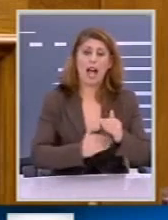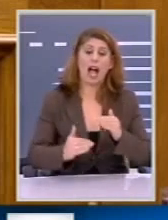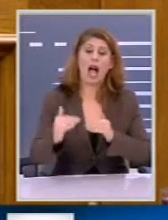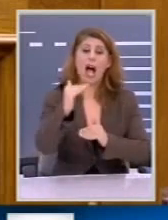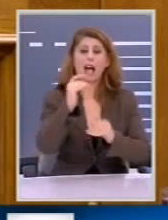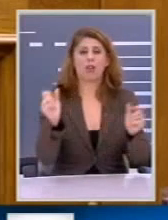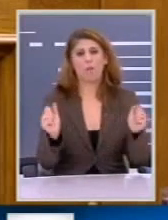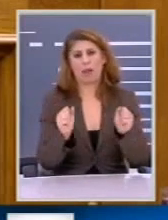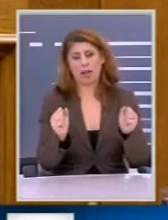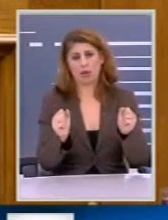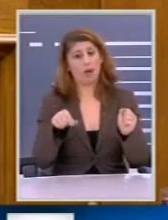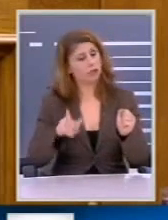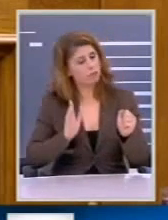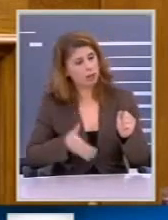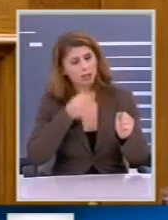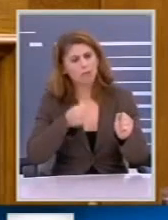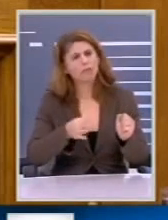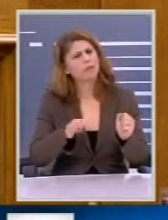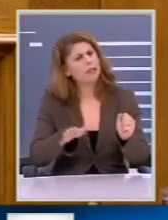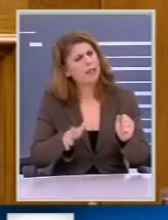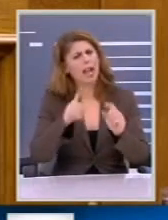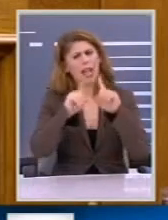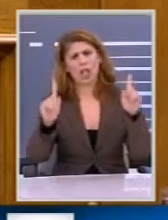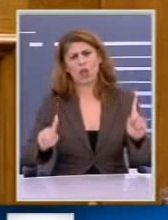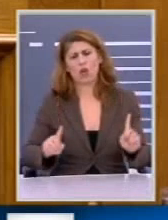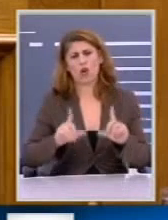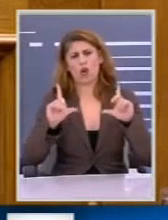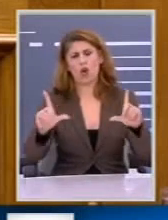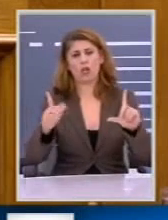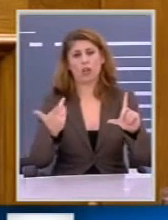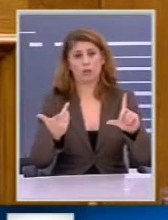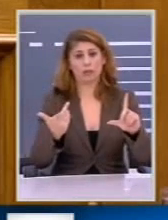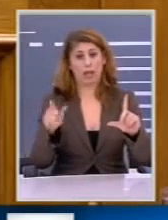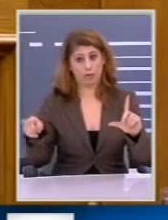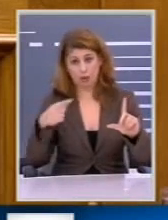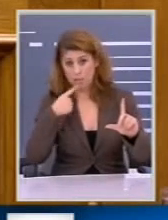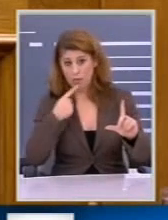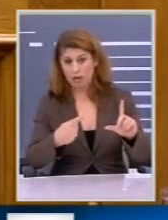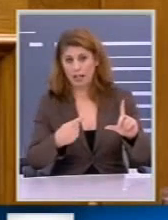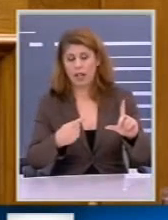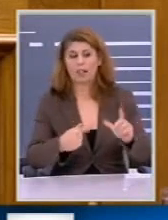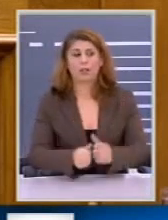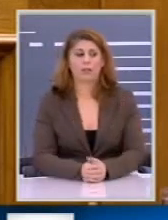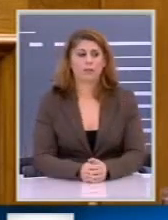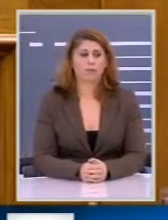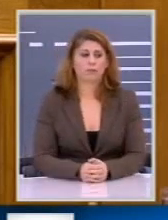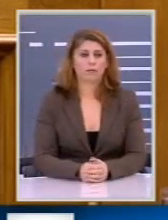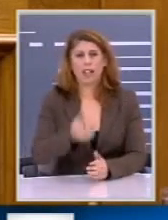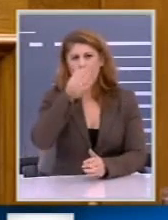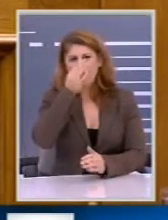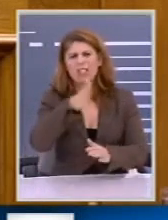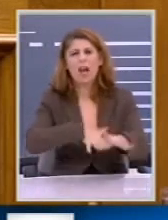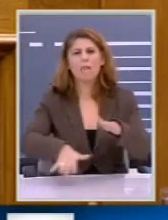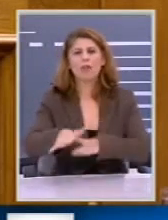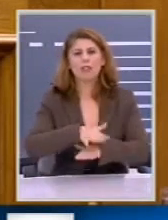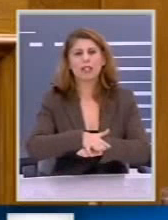μπορεί να το πει και να μετριάσει κάπως την εικόνα ότι η επιτομή του ισχυρισμού της, ότι η επιτομή της διαπλοκής